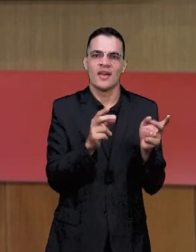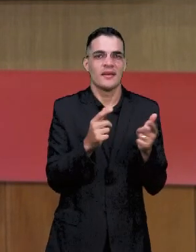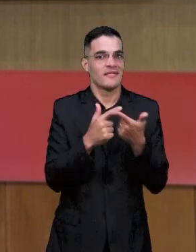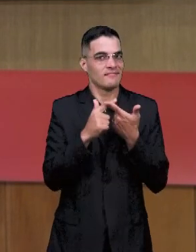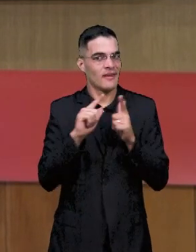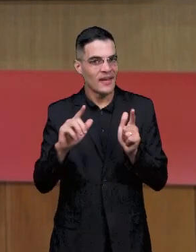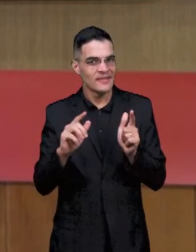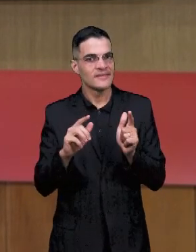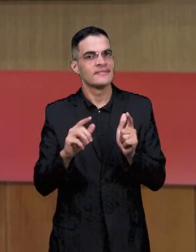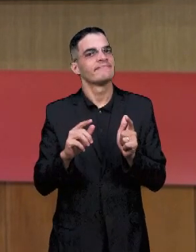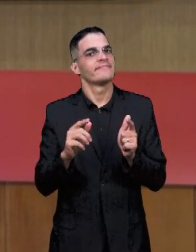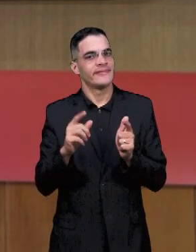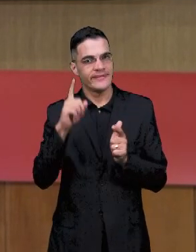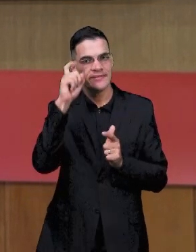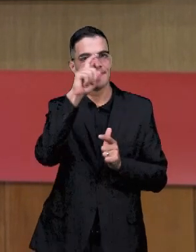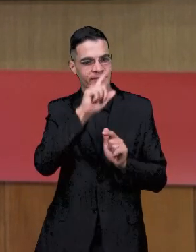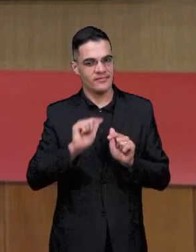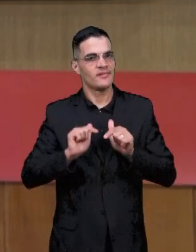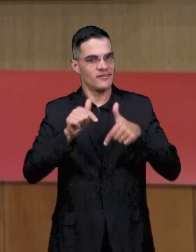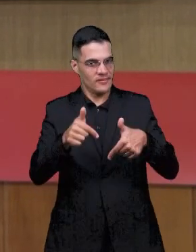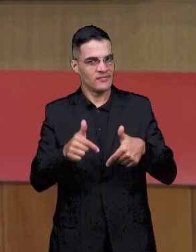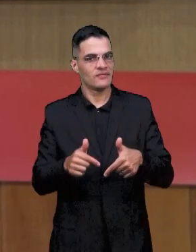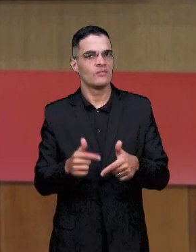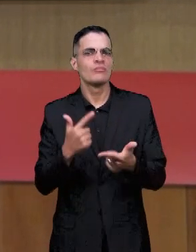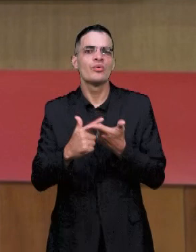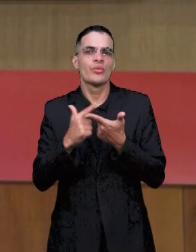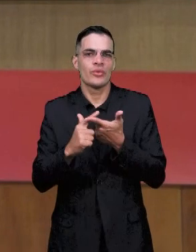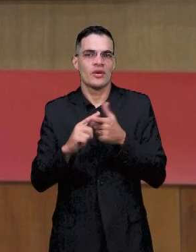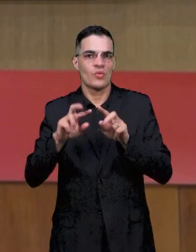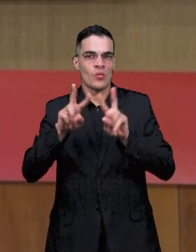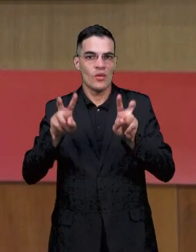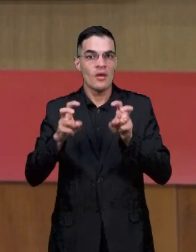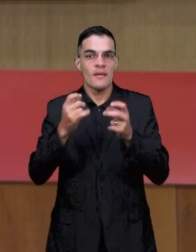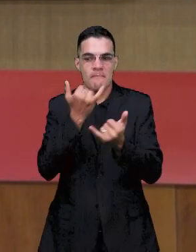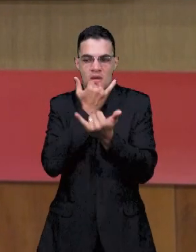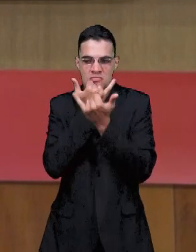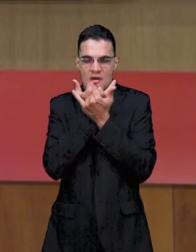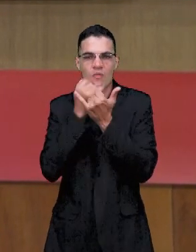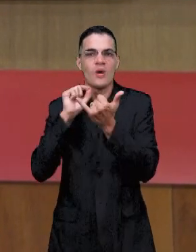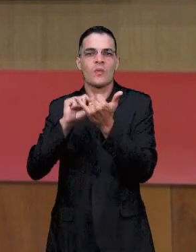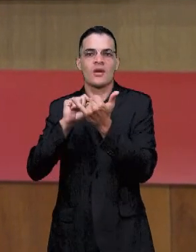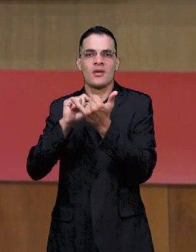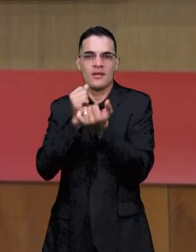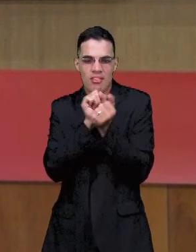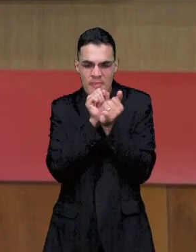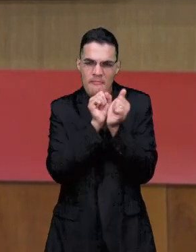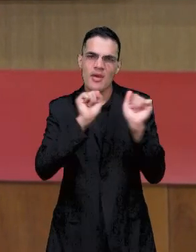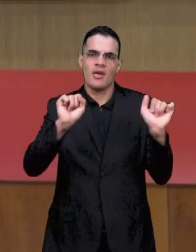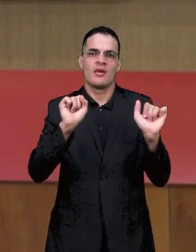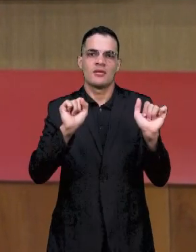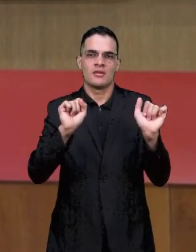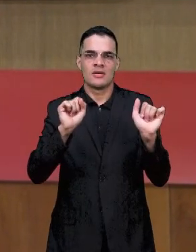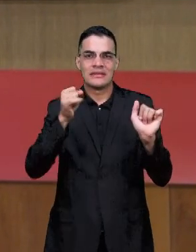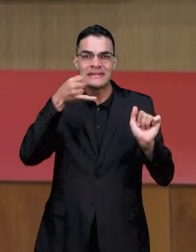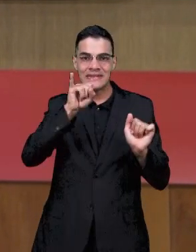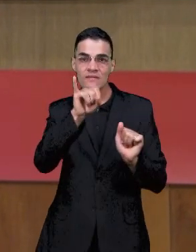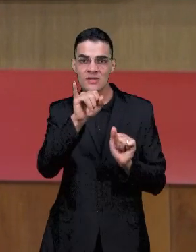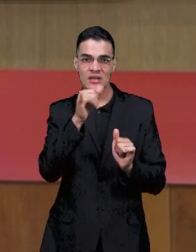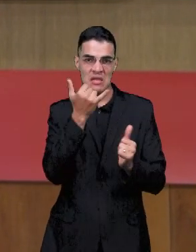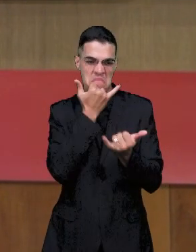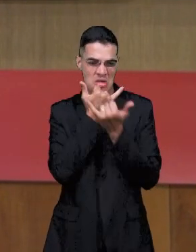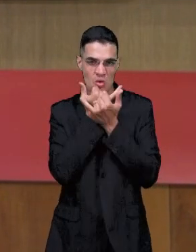оно освобождает. Когда мы прощаем, наше прощение освобождает нашу душу. Господь слышит